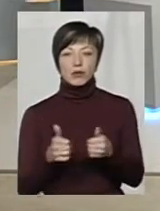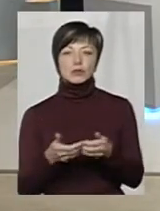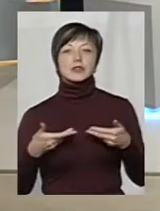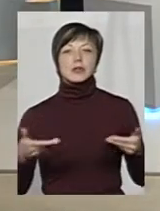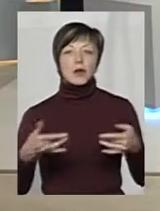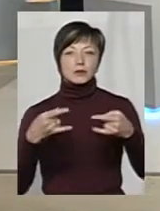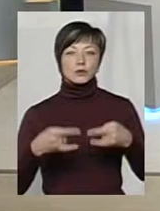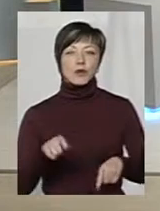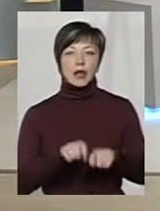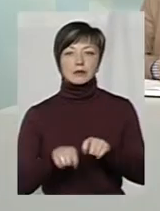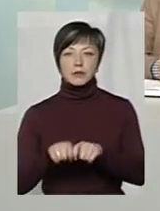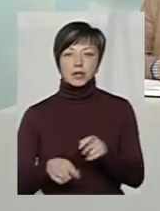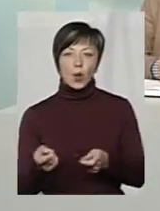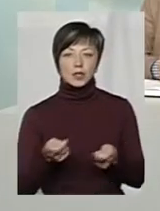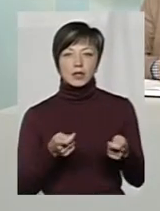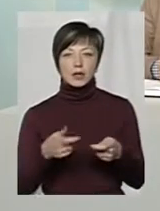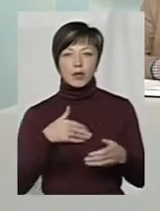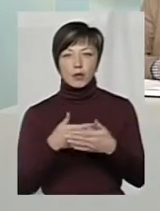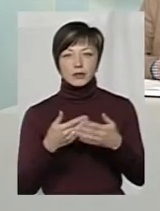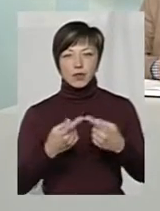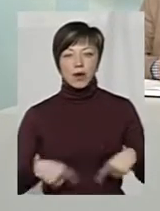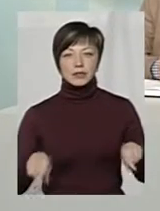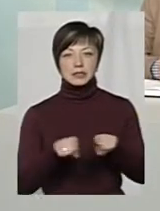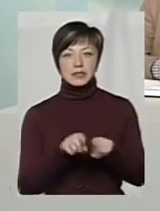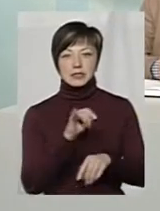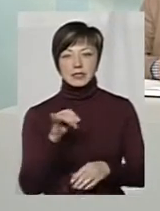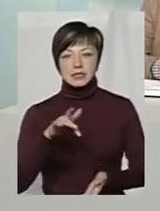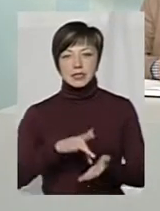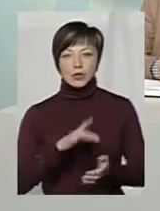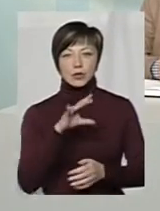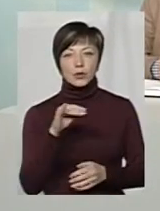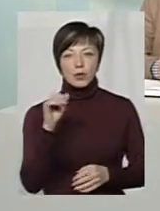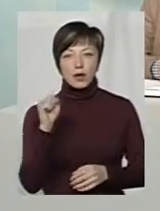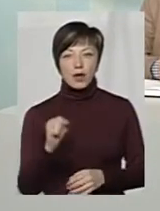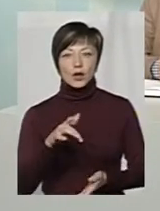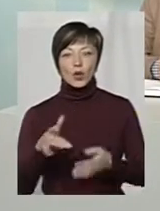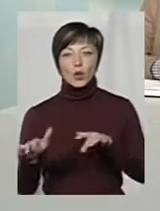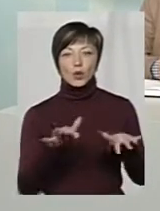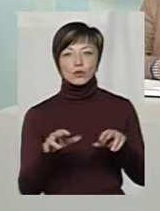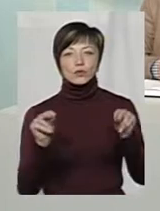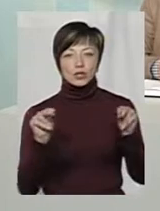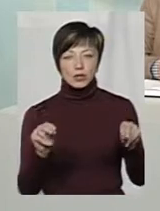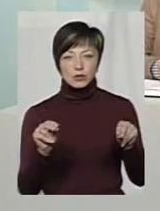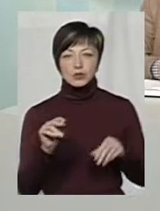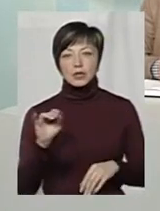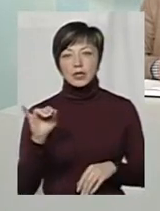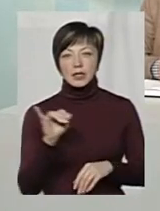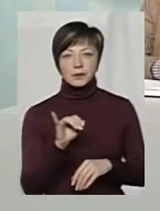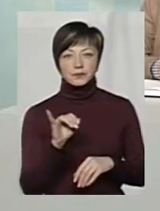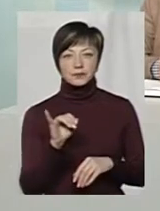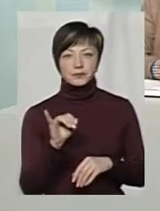нами у студії експерти, координатор громадської організації «Центру ЮА» та руху «Чесно» Олег Черненко